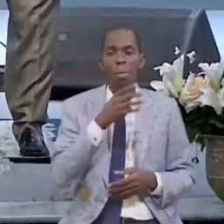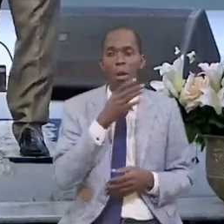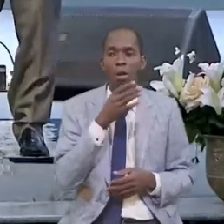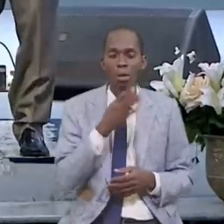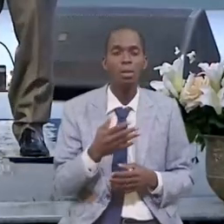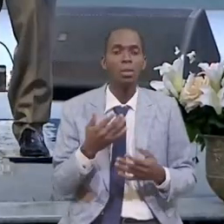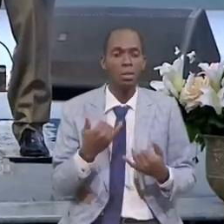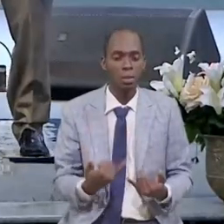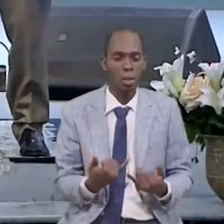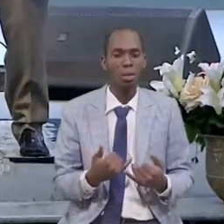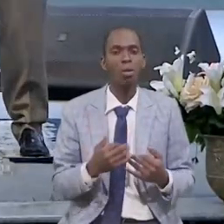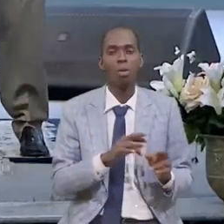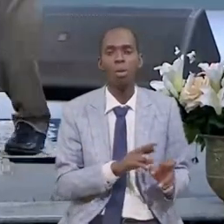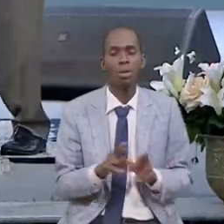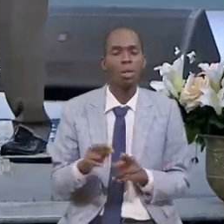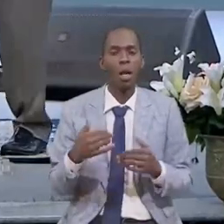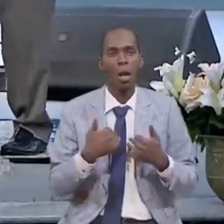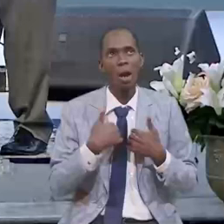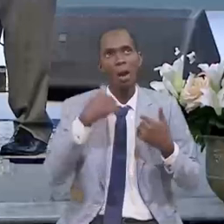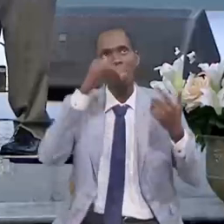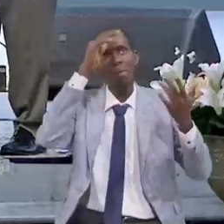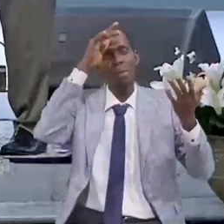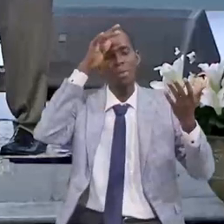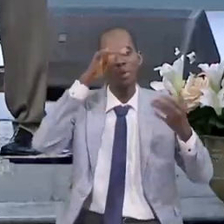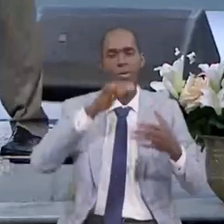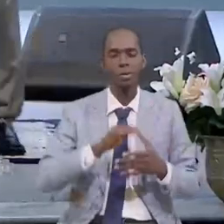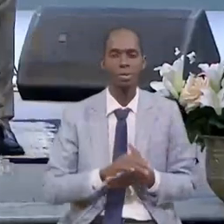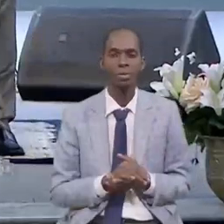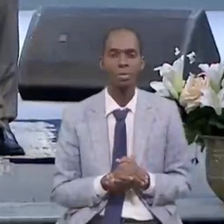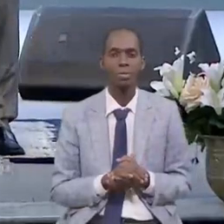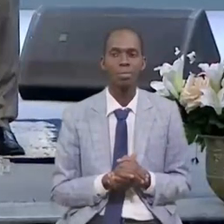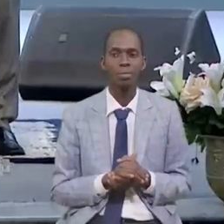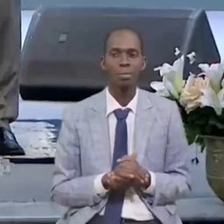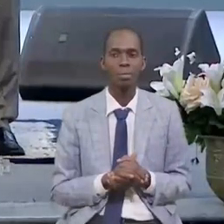papa et maman avaient déjà des espérances.